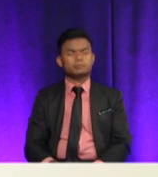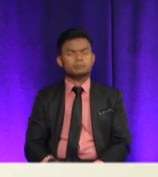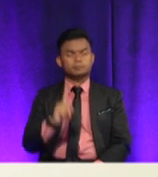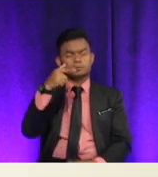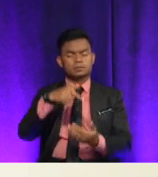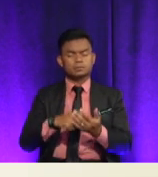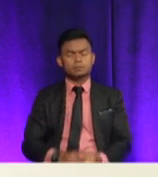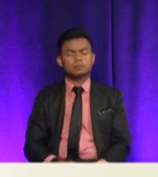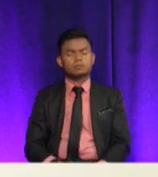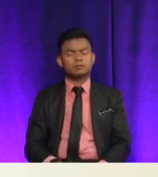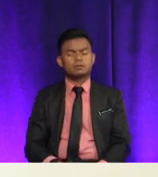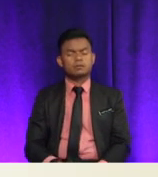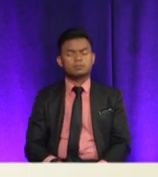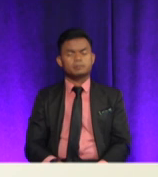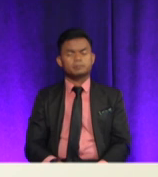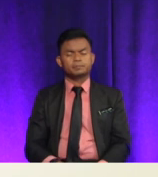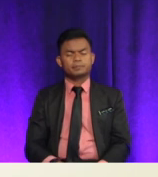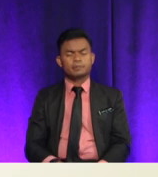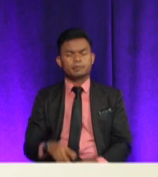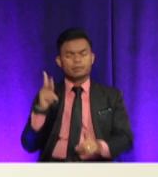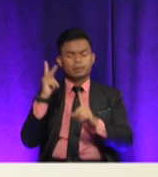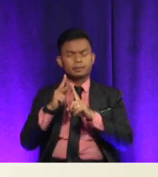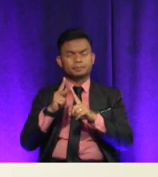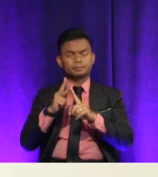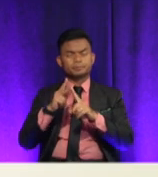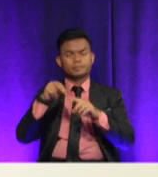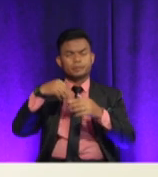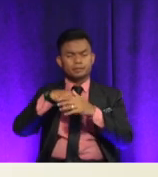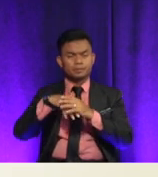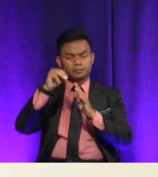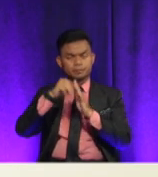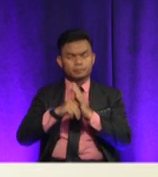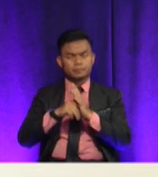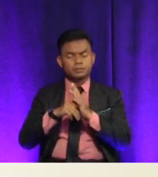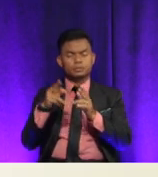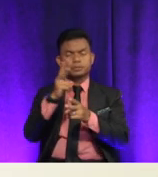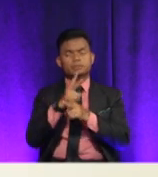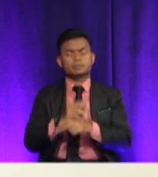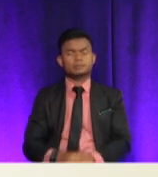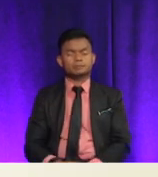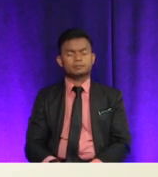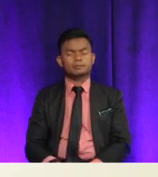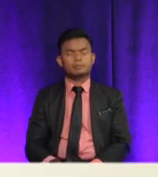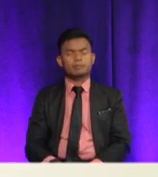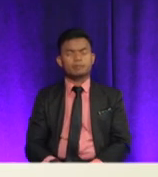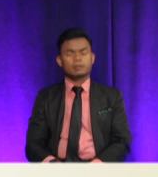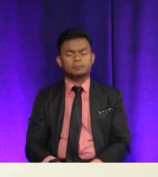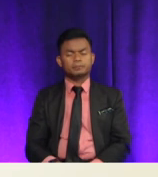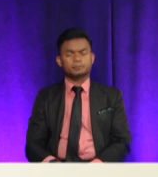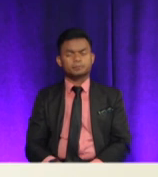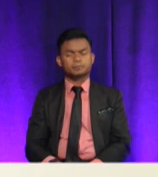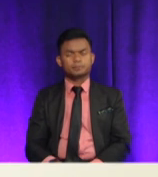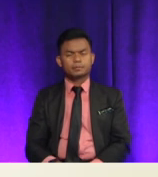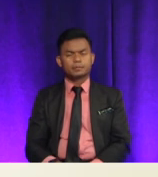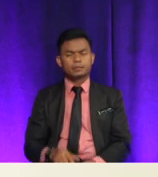persoalan yaitu persoalan kepentingan dalam menjaga keselamatan sesuatu tempat oke menjaga tempat Apa itu menjaga